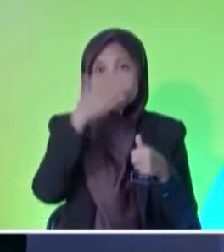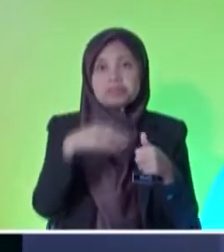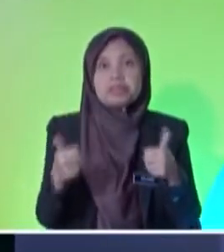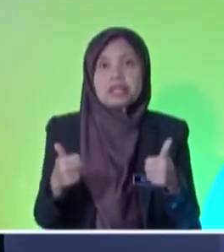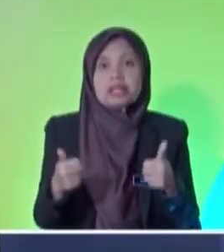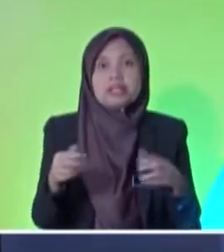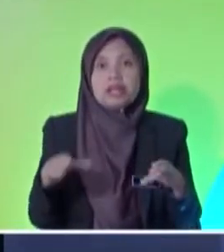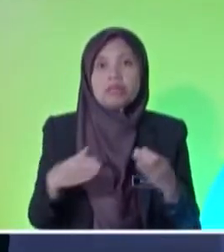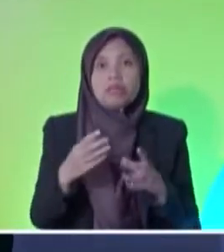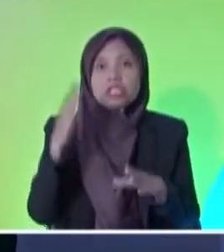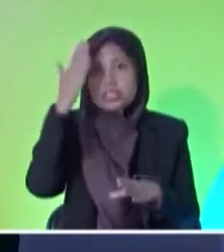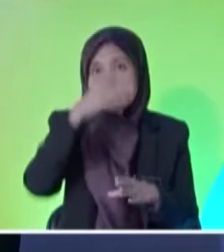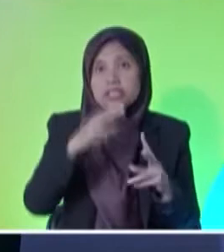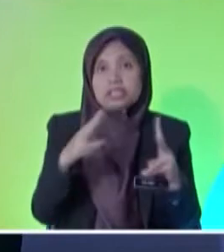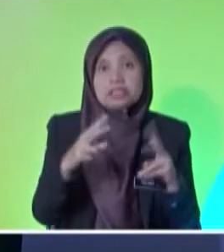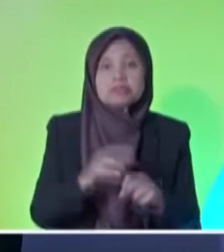ok